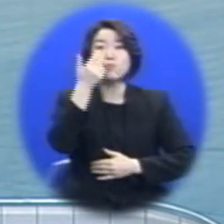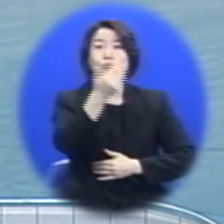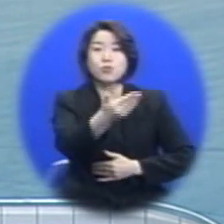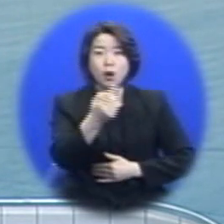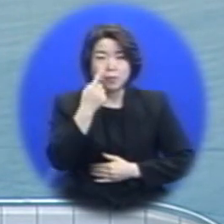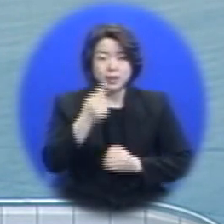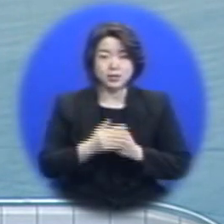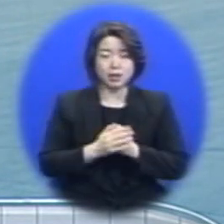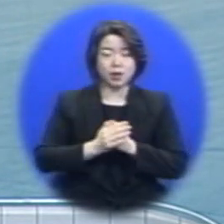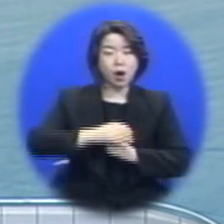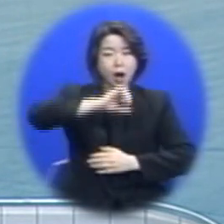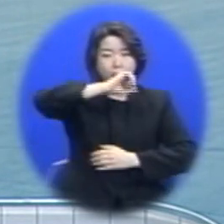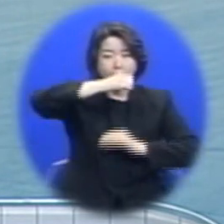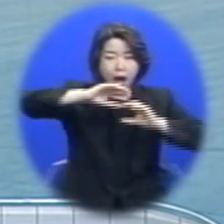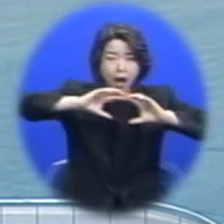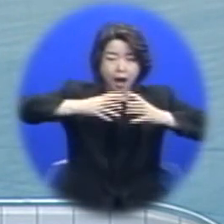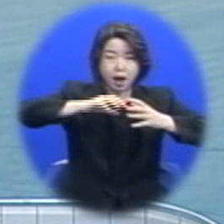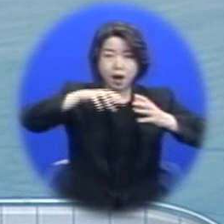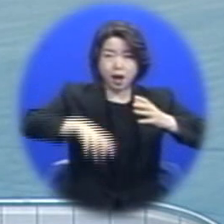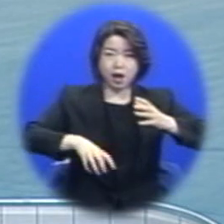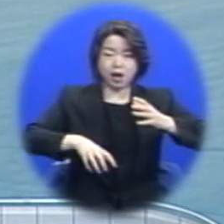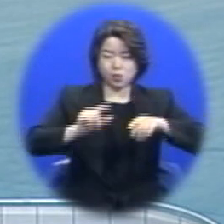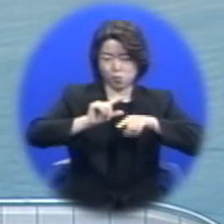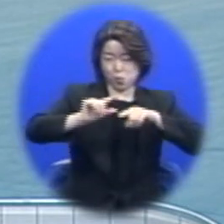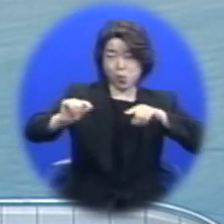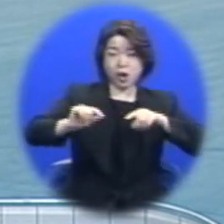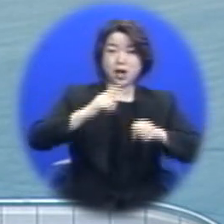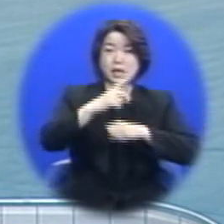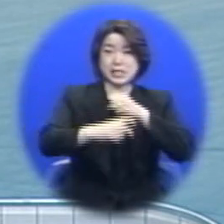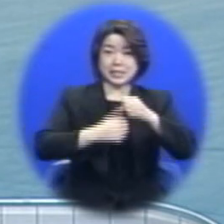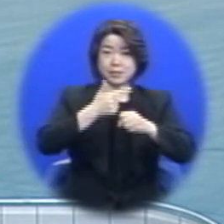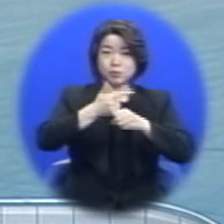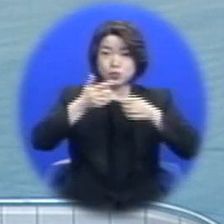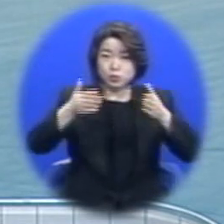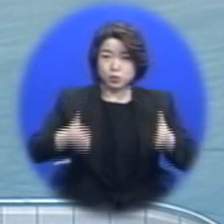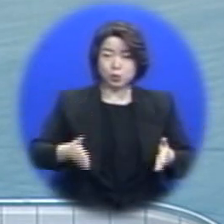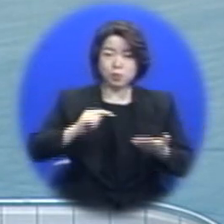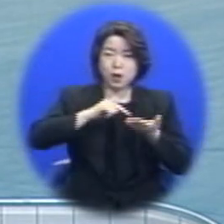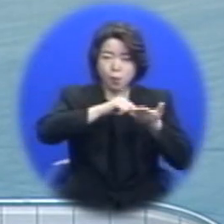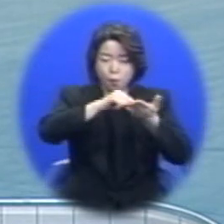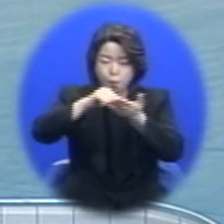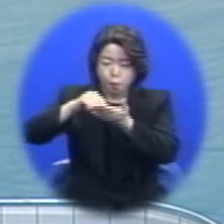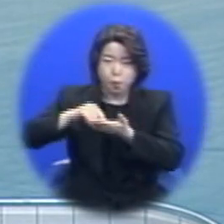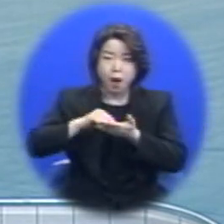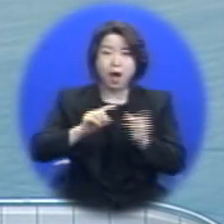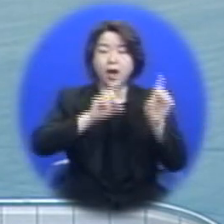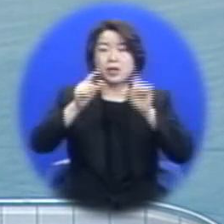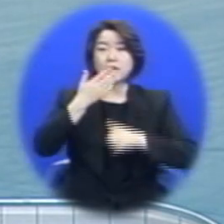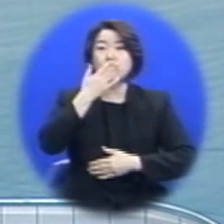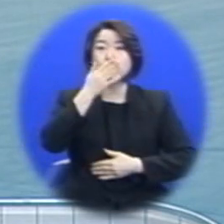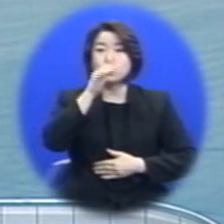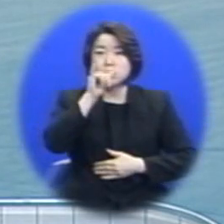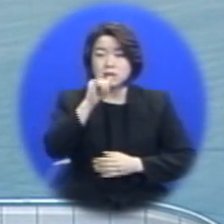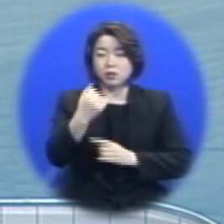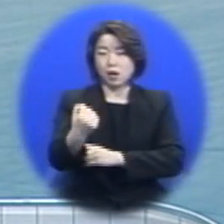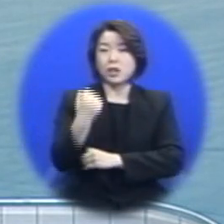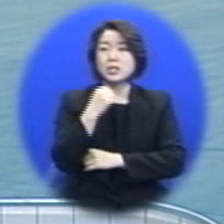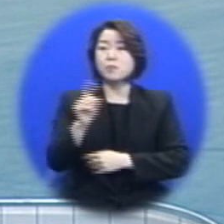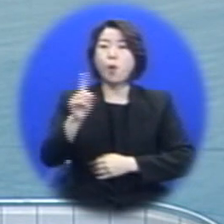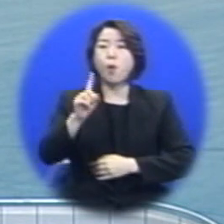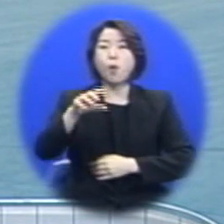당신이 그 아프리카의 오지에서 16년 동안이나 그렇게 외롭게 살 수 있었던 힘이 어디에서 온